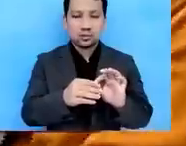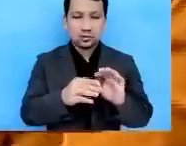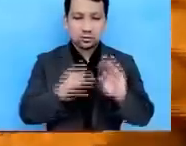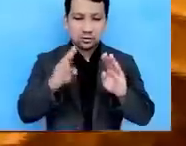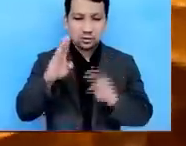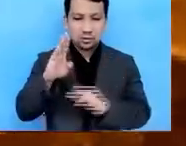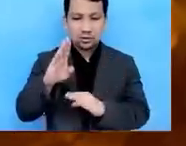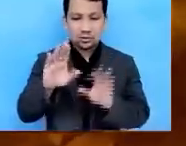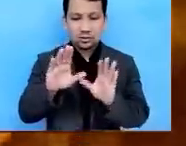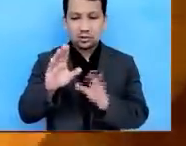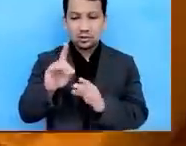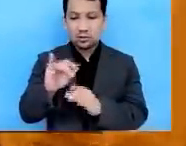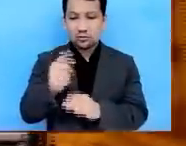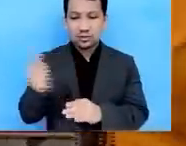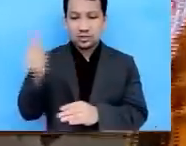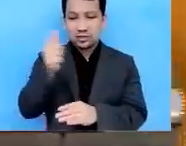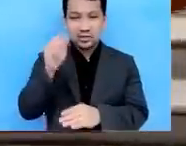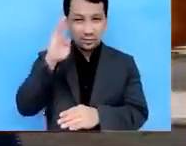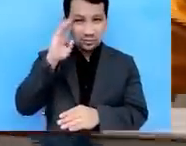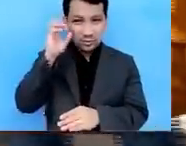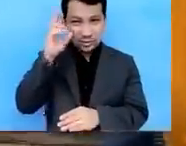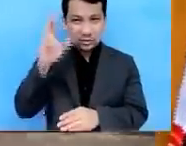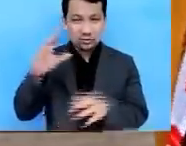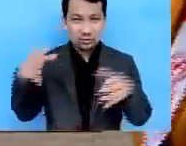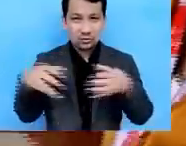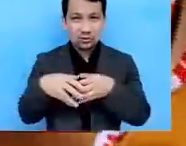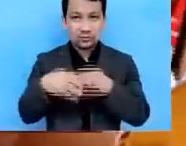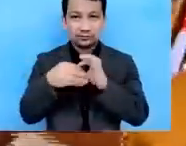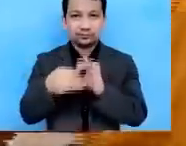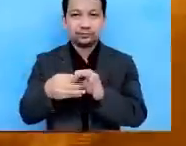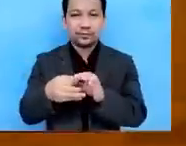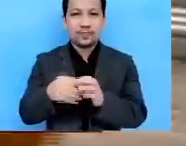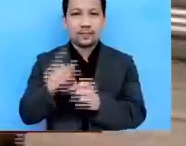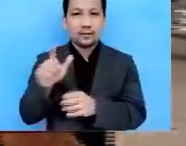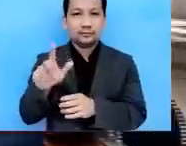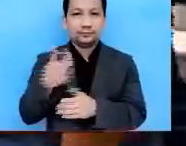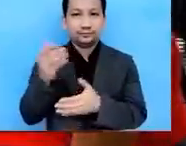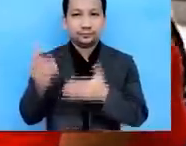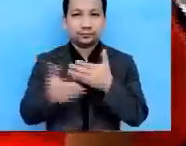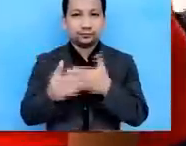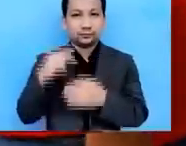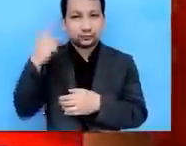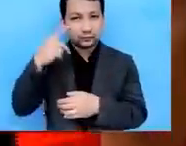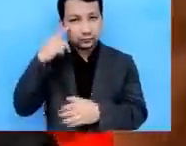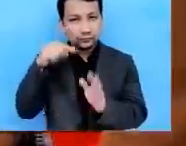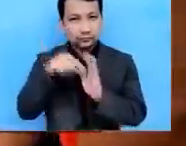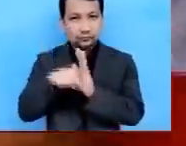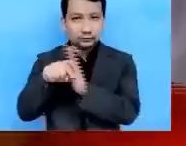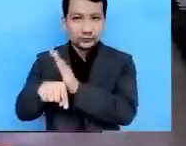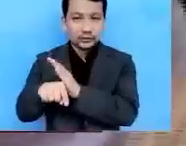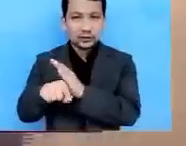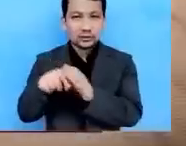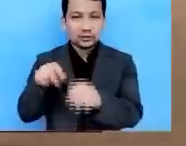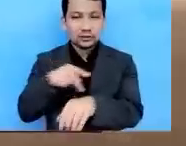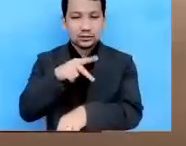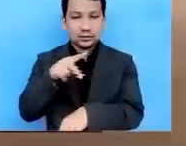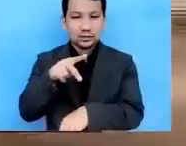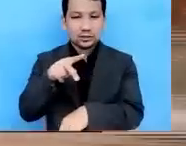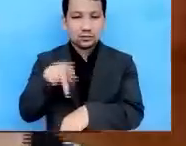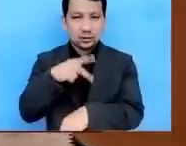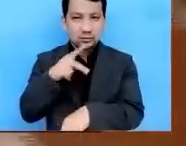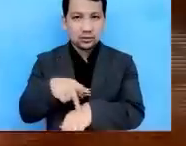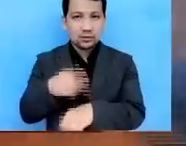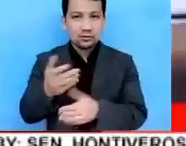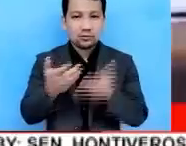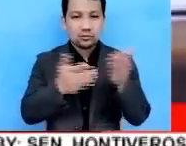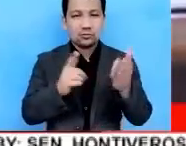ng Special Task Force na tututok sa hindi bababa sa 23 kaso ng political killing sa bansa. 20 kaso na ang naisampa sa